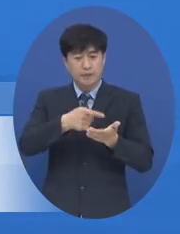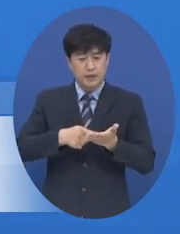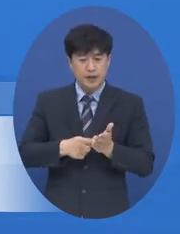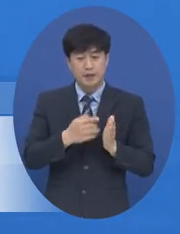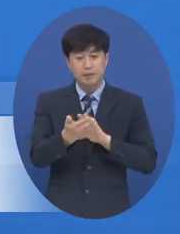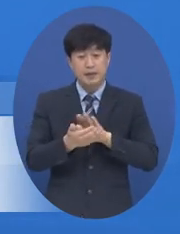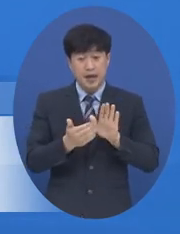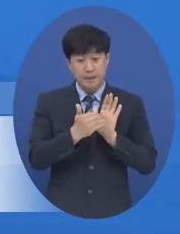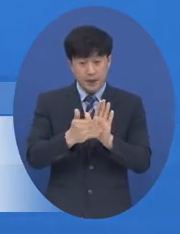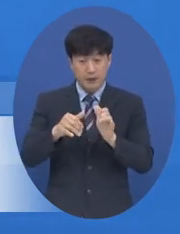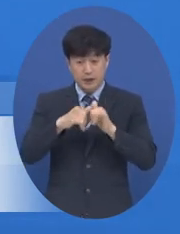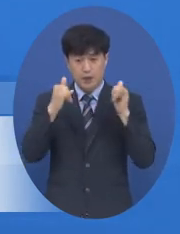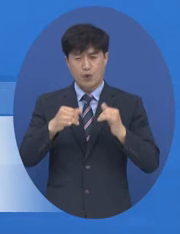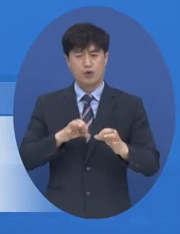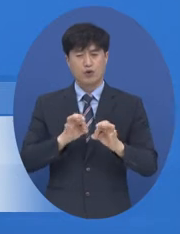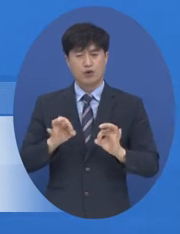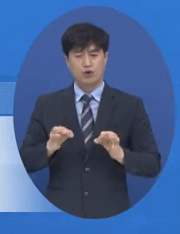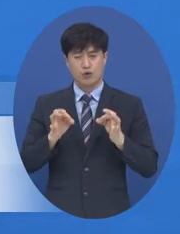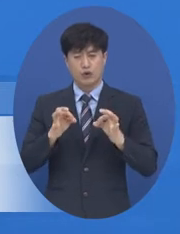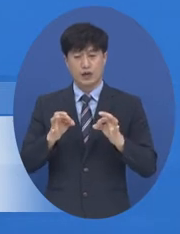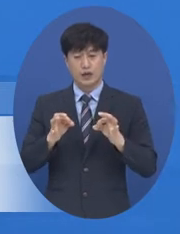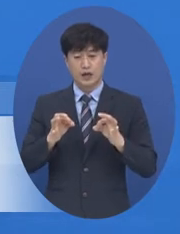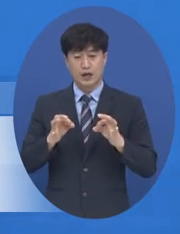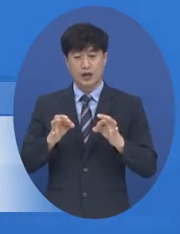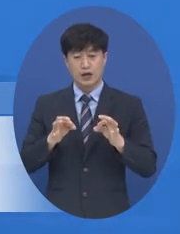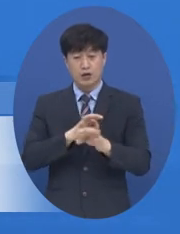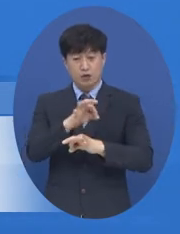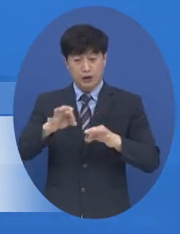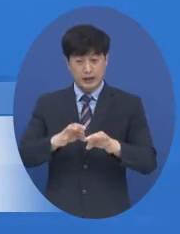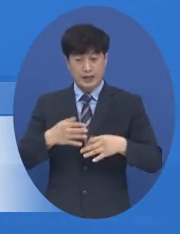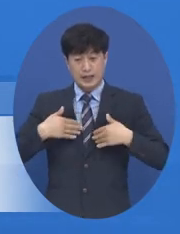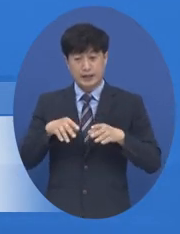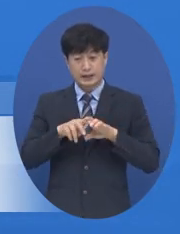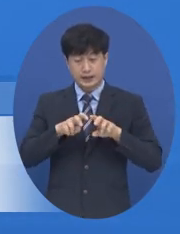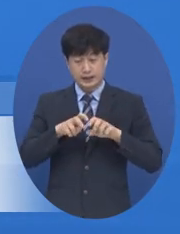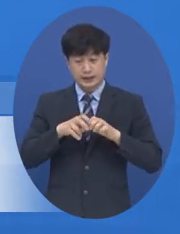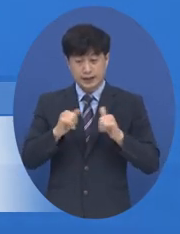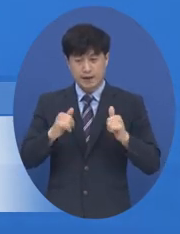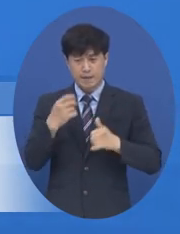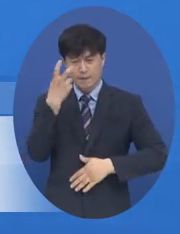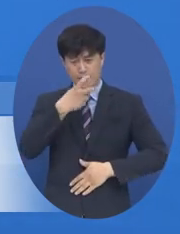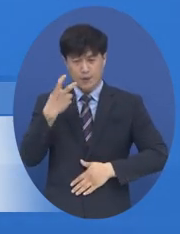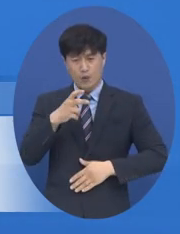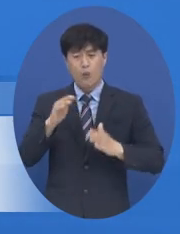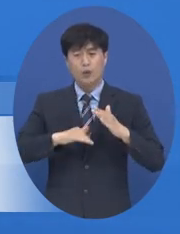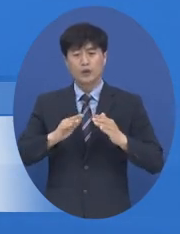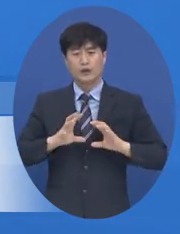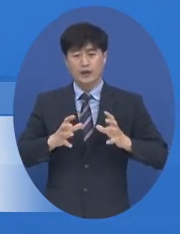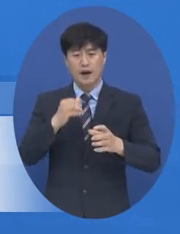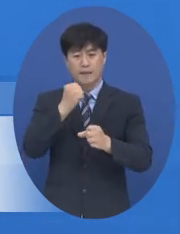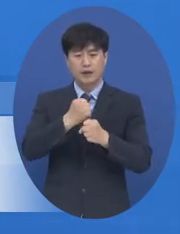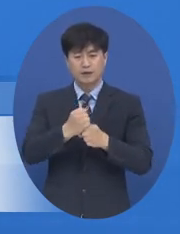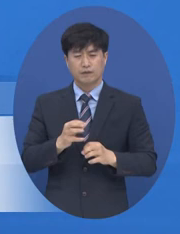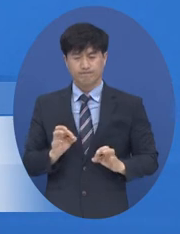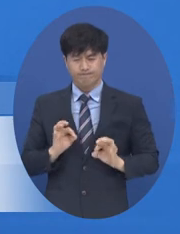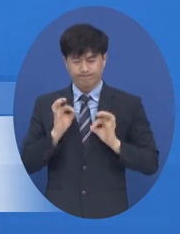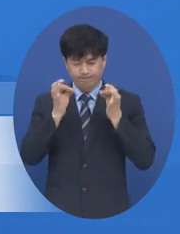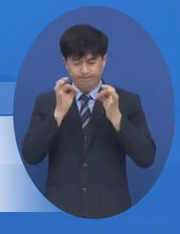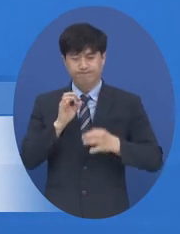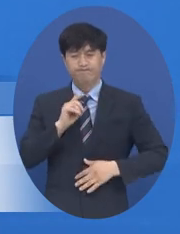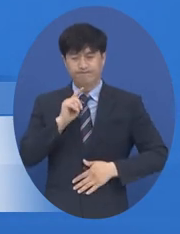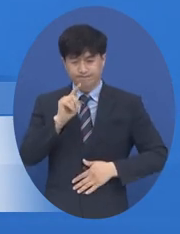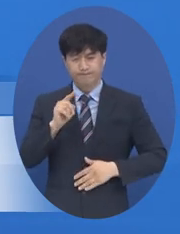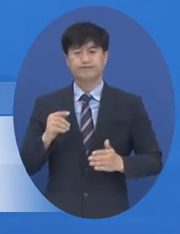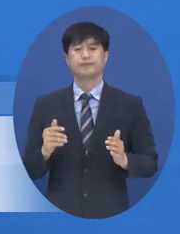됩니다 봄엔 피해를 예방하여 사회적 경제적 약자를 보호하고 공정한 세상을 만드는데